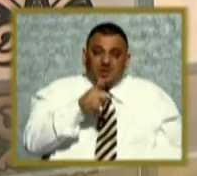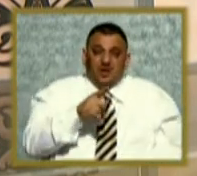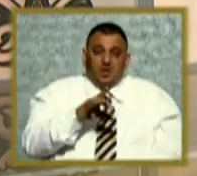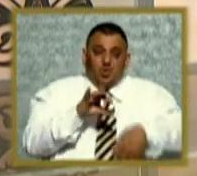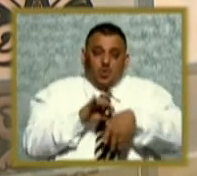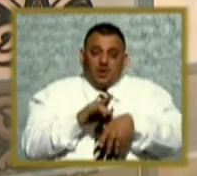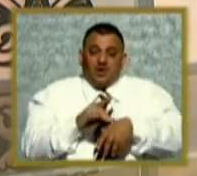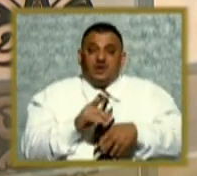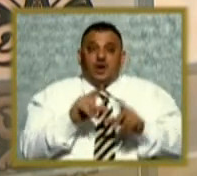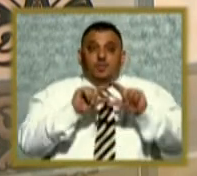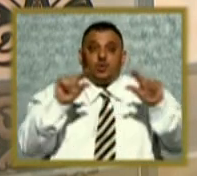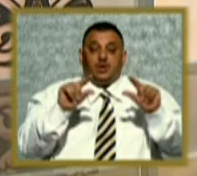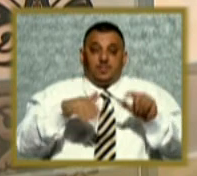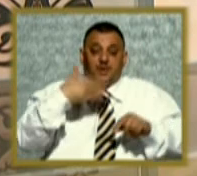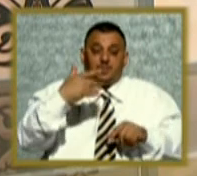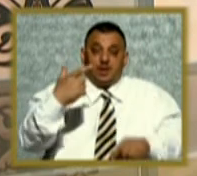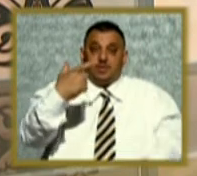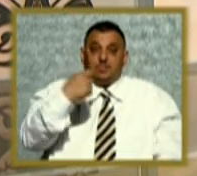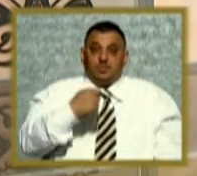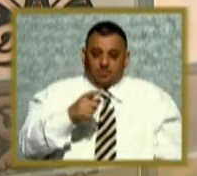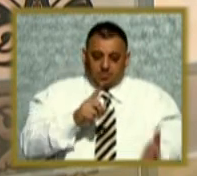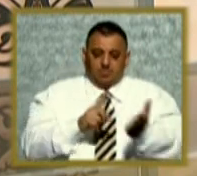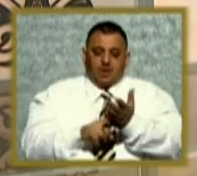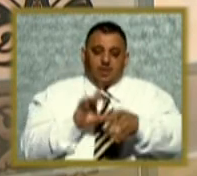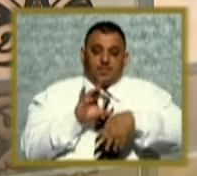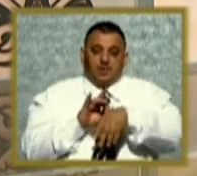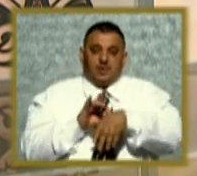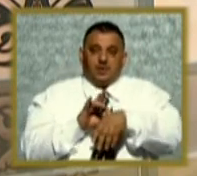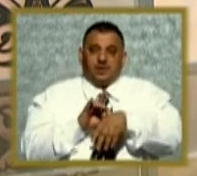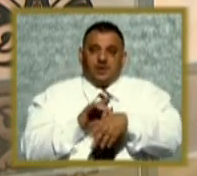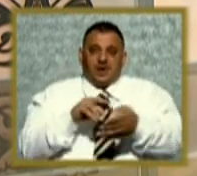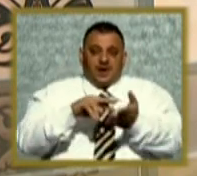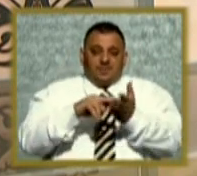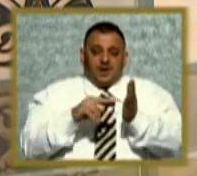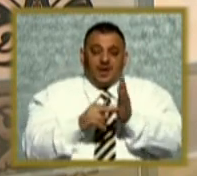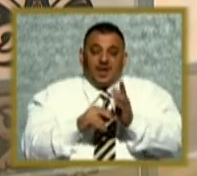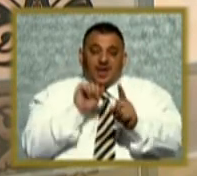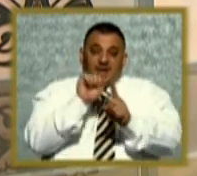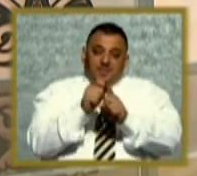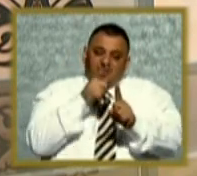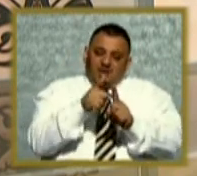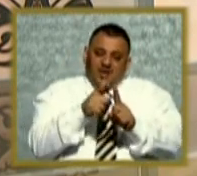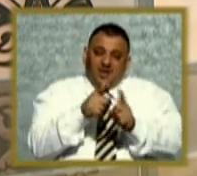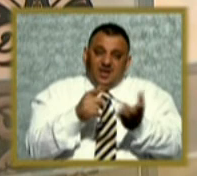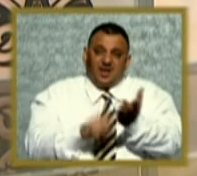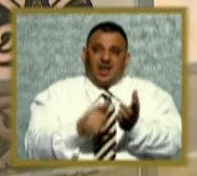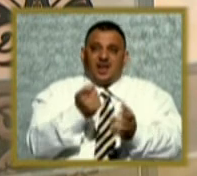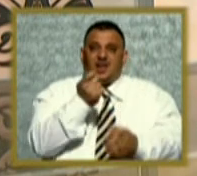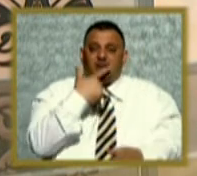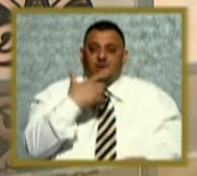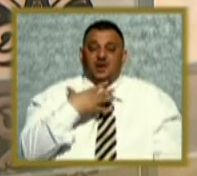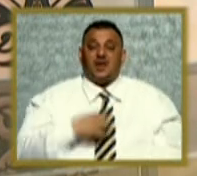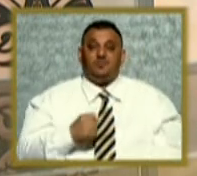بالوجع مات، بس بعدين يكتشفون أنه لا هو مريض. وهذه ما حكم الشخص اللي يتهاون يعني